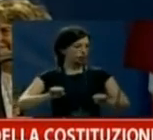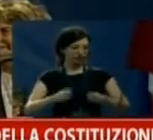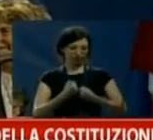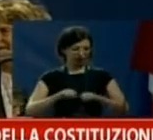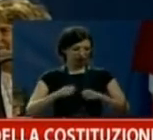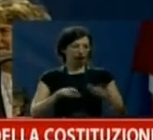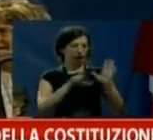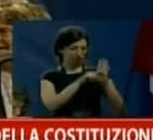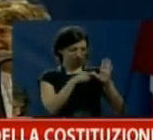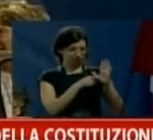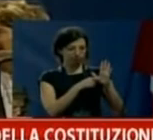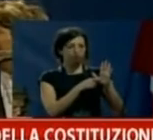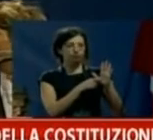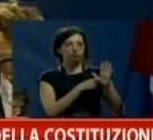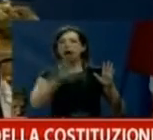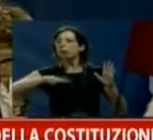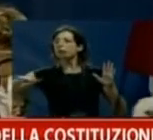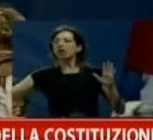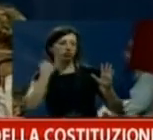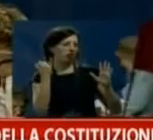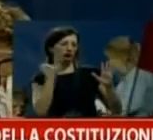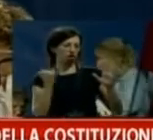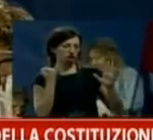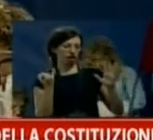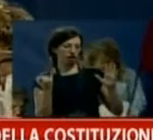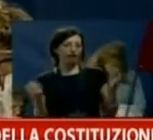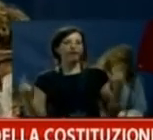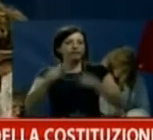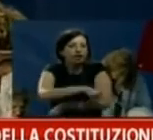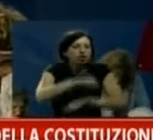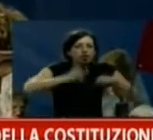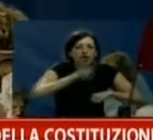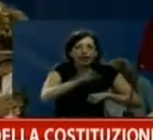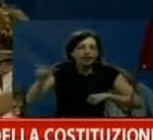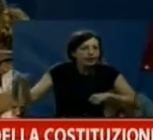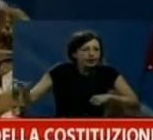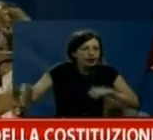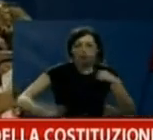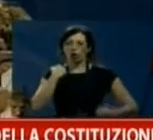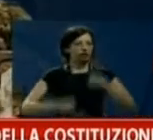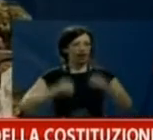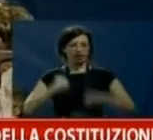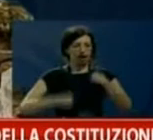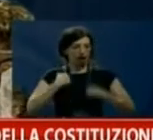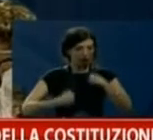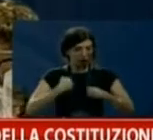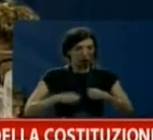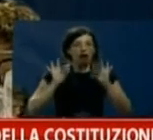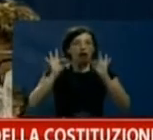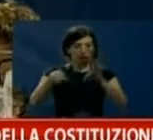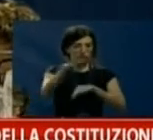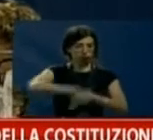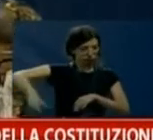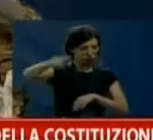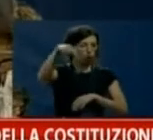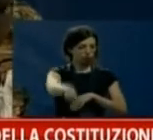tranquillità. Una mobilitazione di cittadini che ha avuto poi il suo punto conclusivo qui ha fatto sì